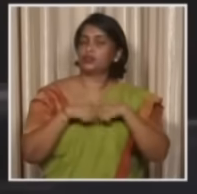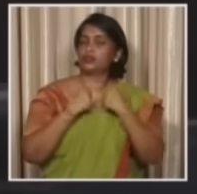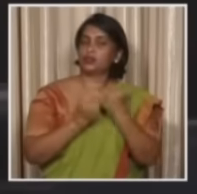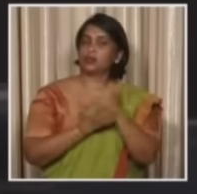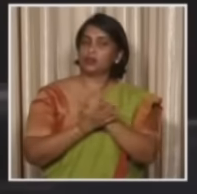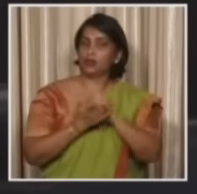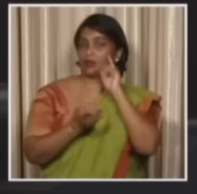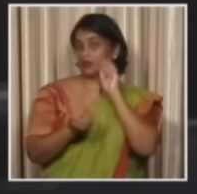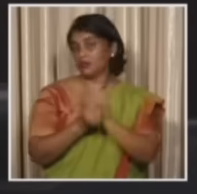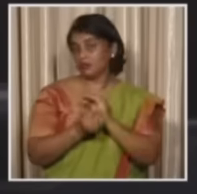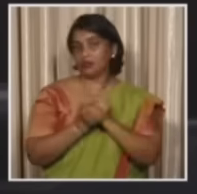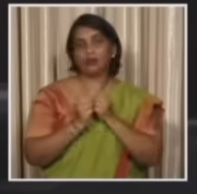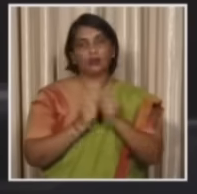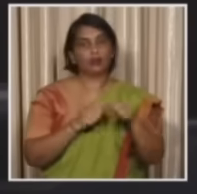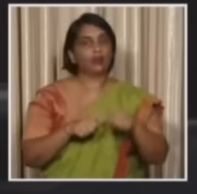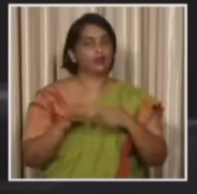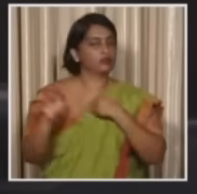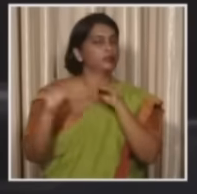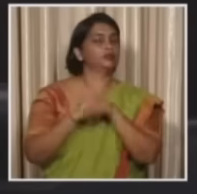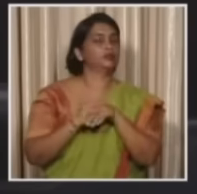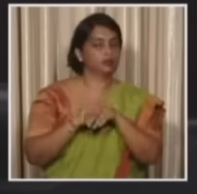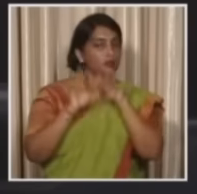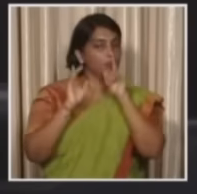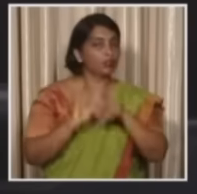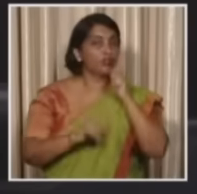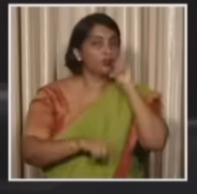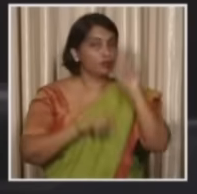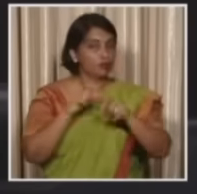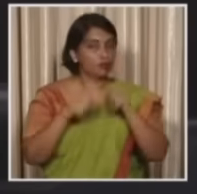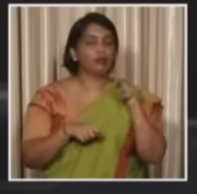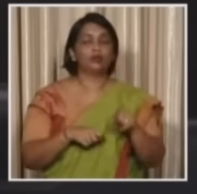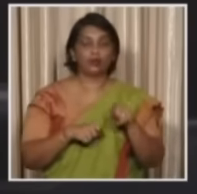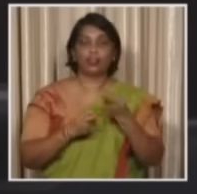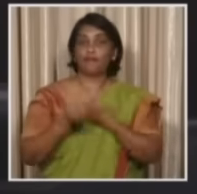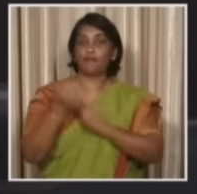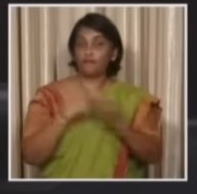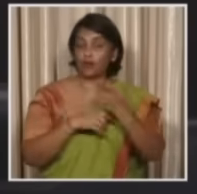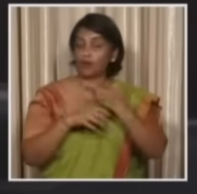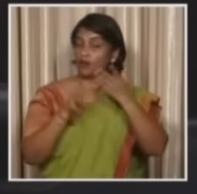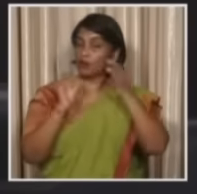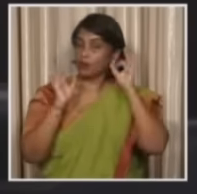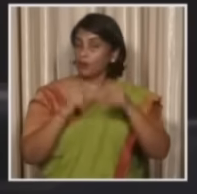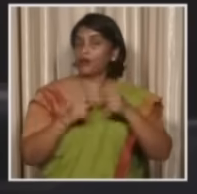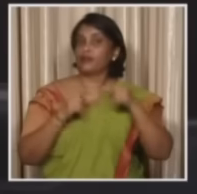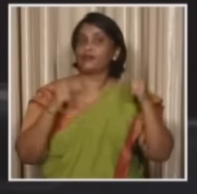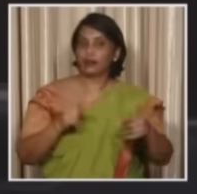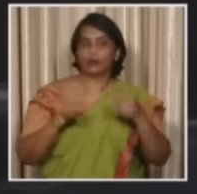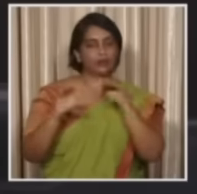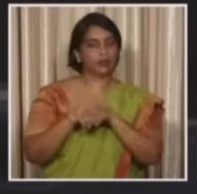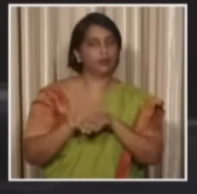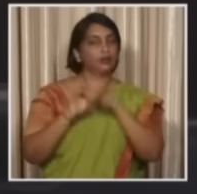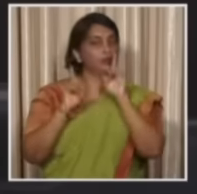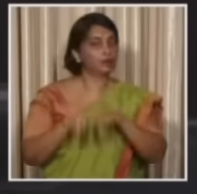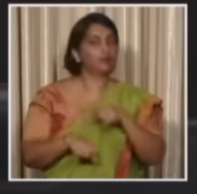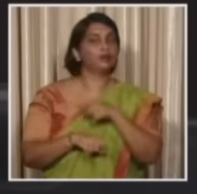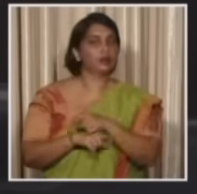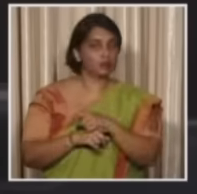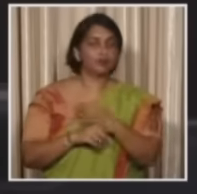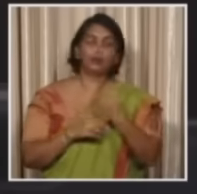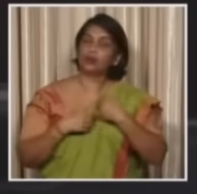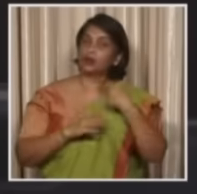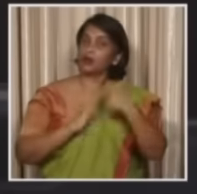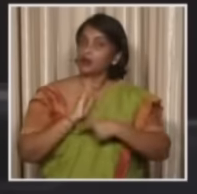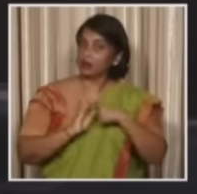මේ ආරක්ෂා කිරීම වෙනුවෙන් අද මැදිහත් වෙනවා. මේ රටේ ජනතාව මේක විකුණන්න දෙන්න විරුද්ධව මැදිහත් වෙනවා. ඇයි? මේක අපේ